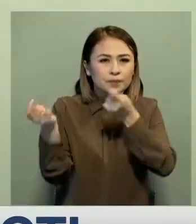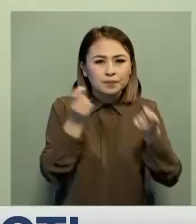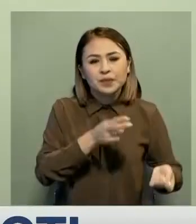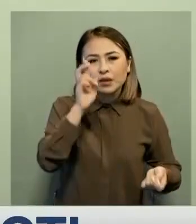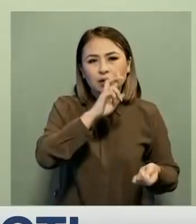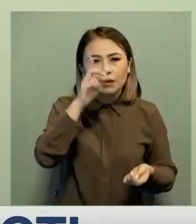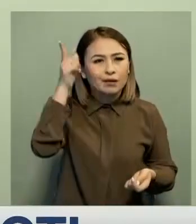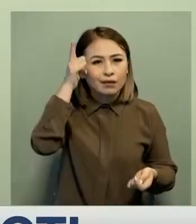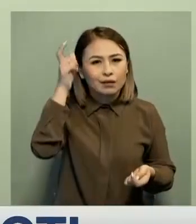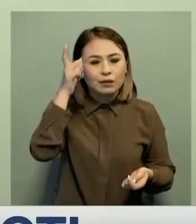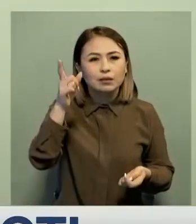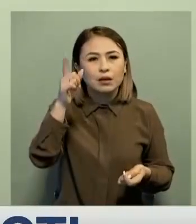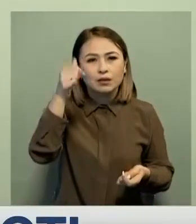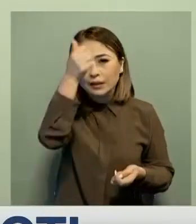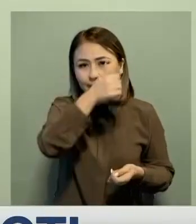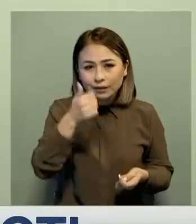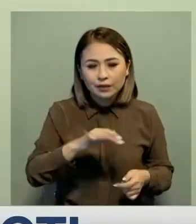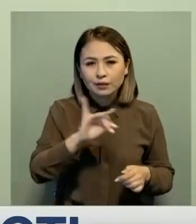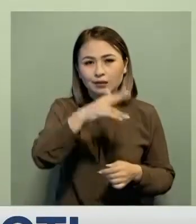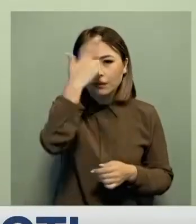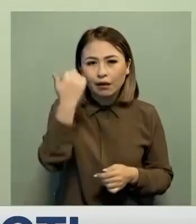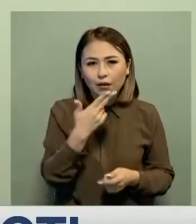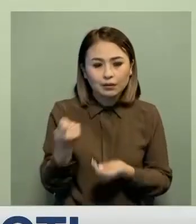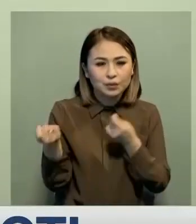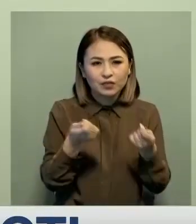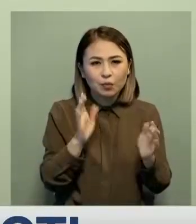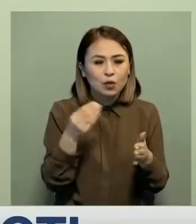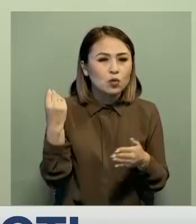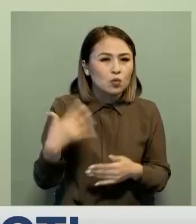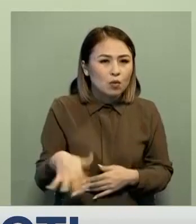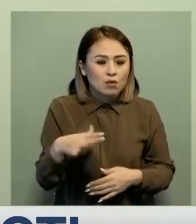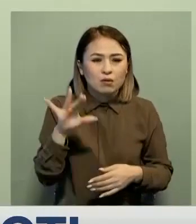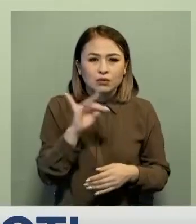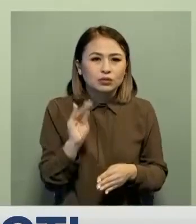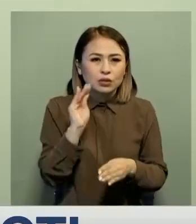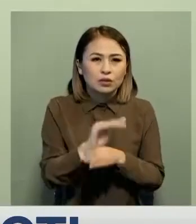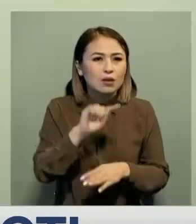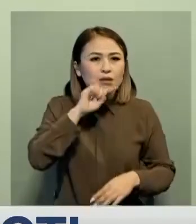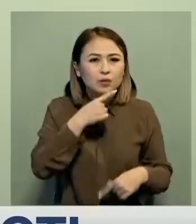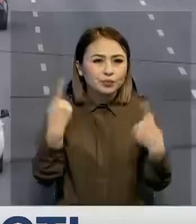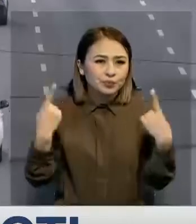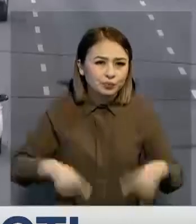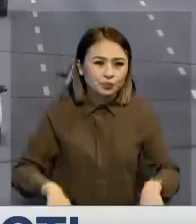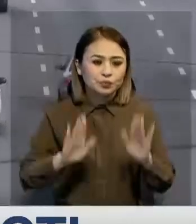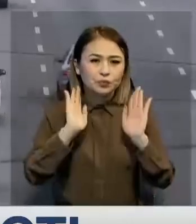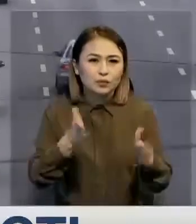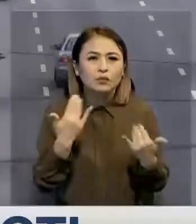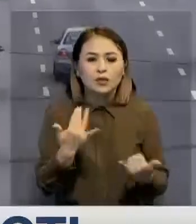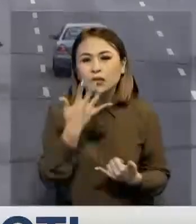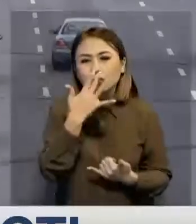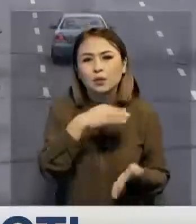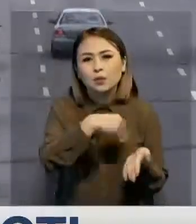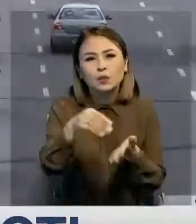арқылы Грекия, Италия мен Израильден жеткізіледі. Бұл әрине қымбат және ол бірден экономикаға әсер етеді. Бүгінде